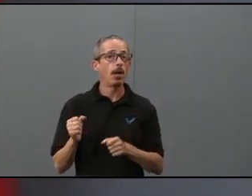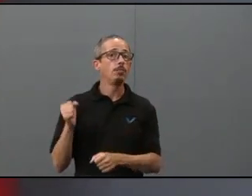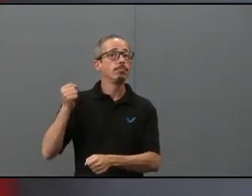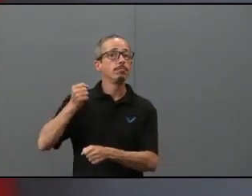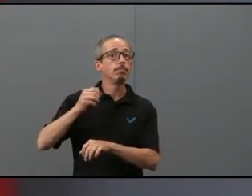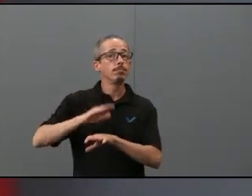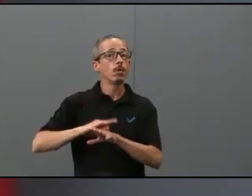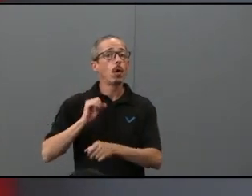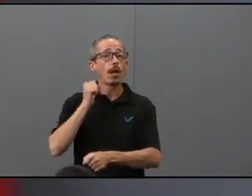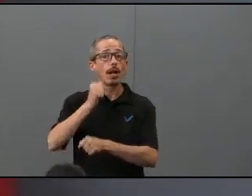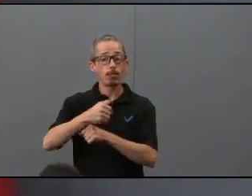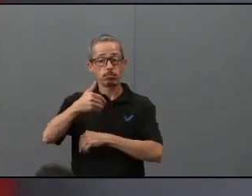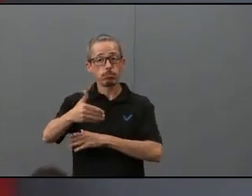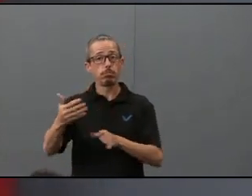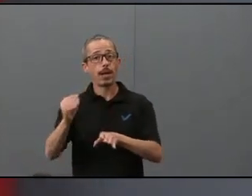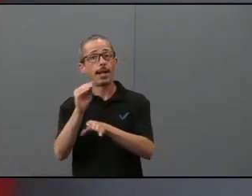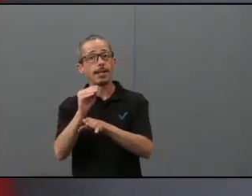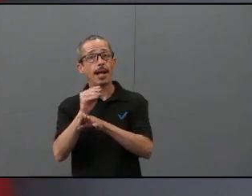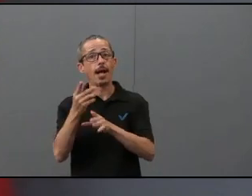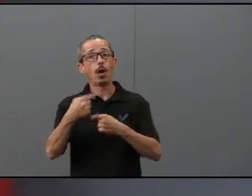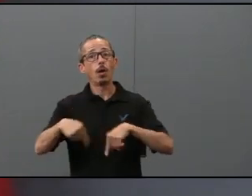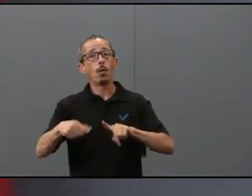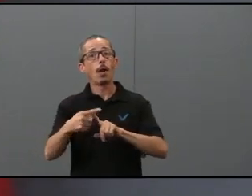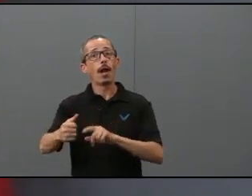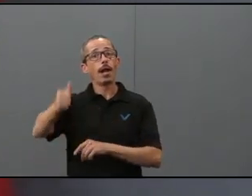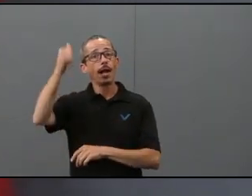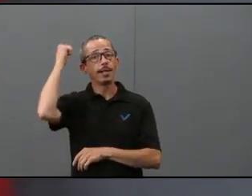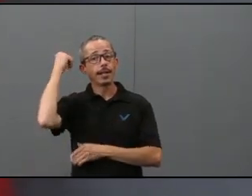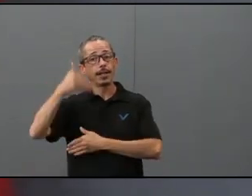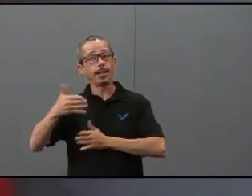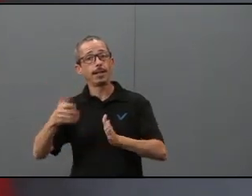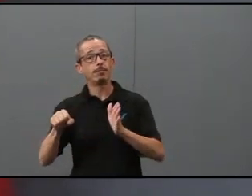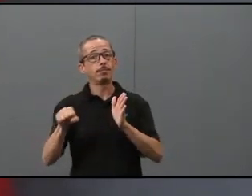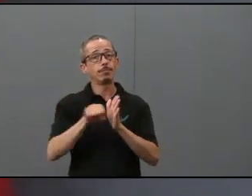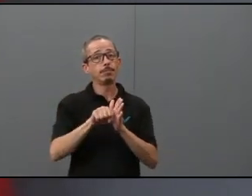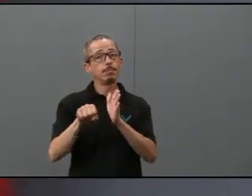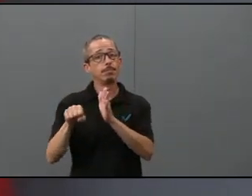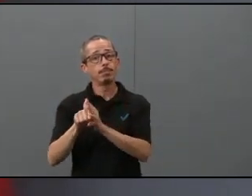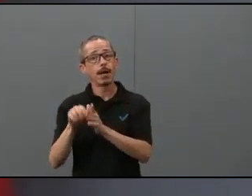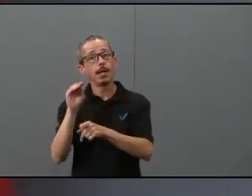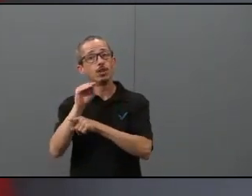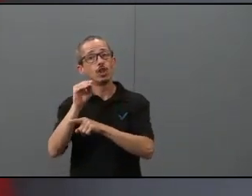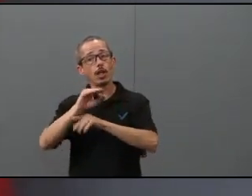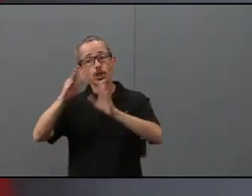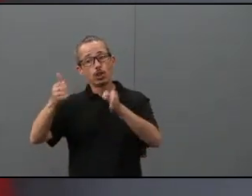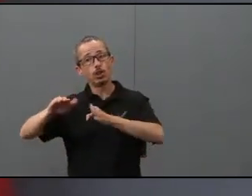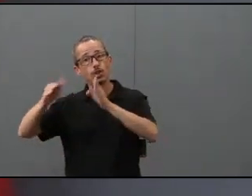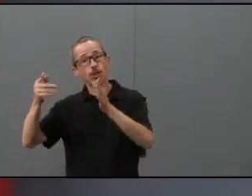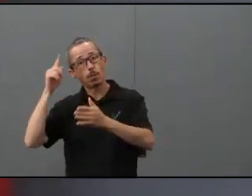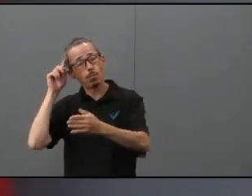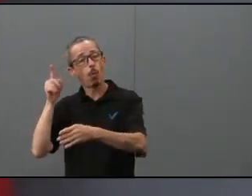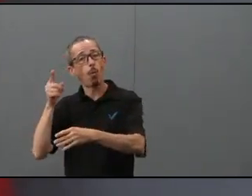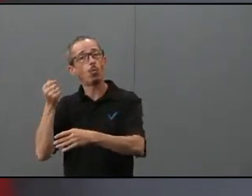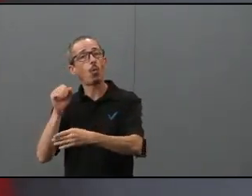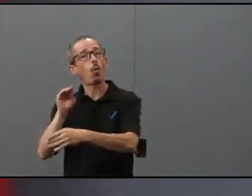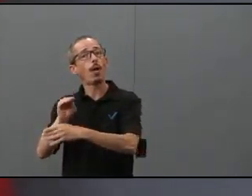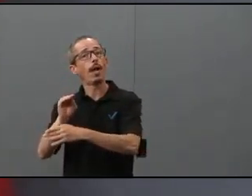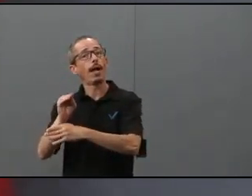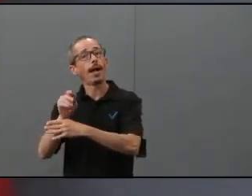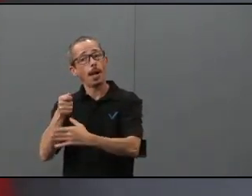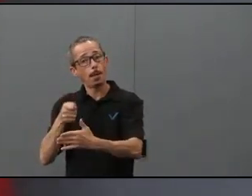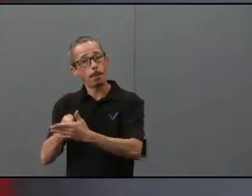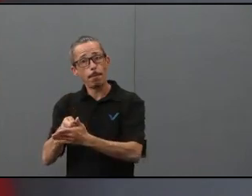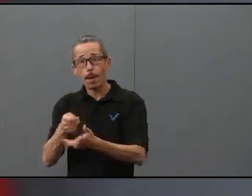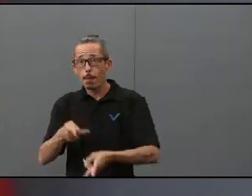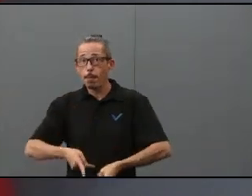d'alimentation électrique dans la cour arrière afin de desservir deux bornes de recharge pour véhiculle électrique alors que le règlement